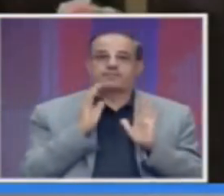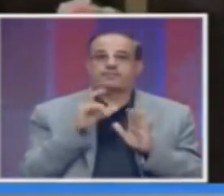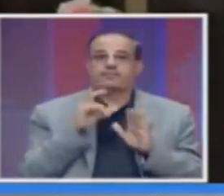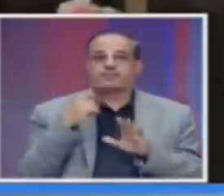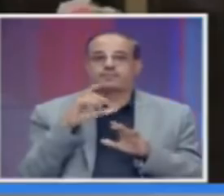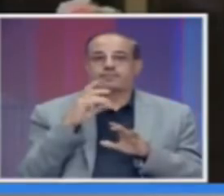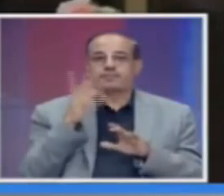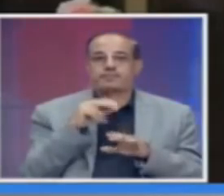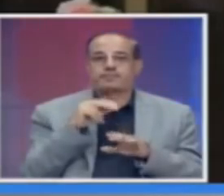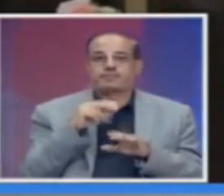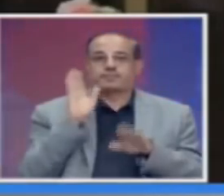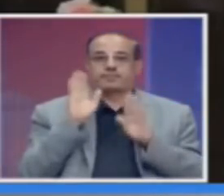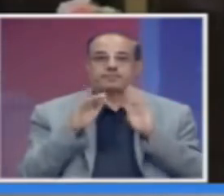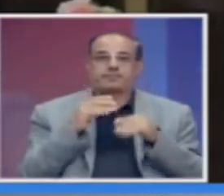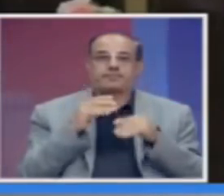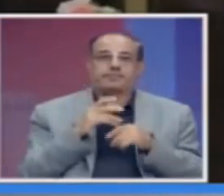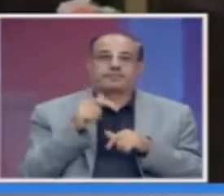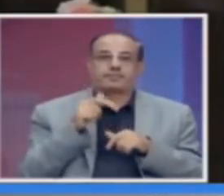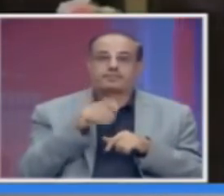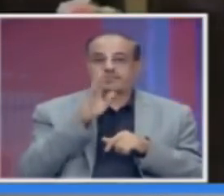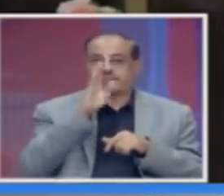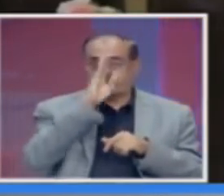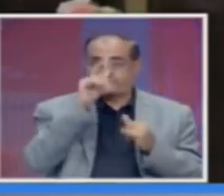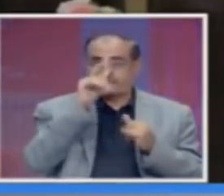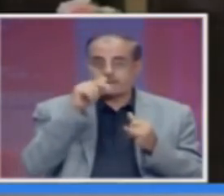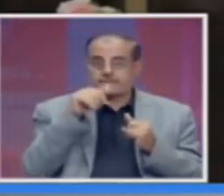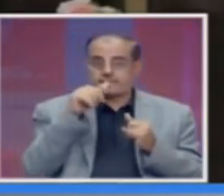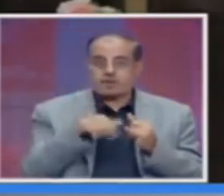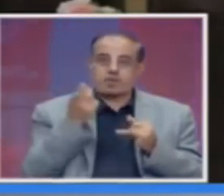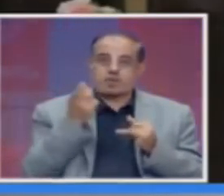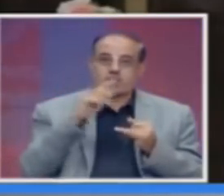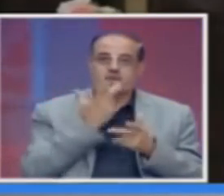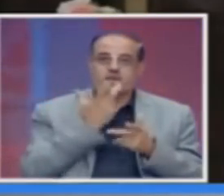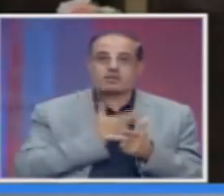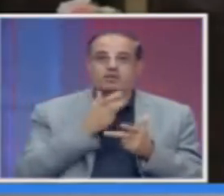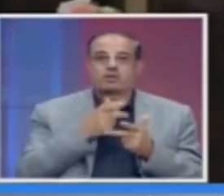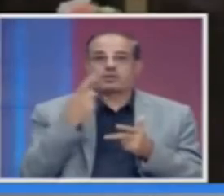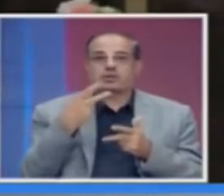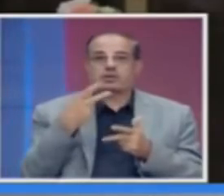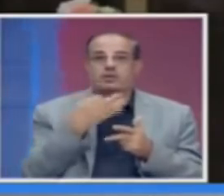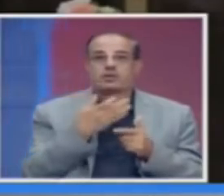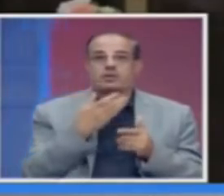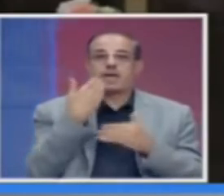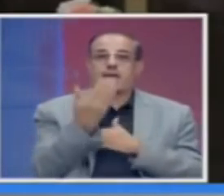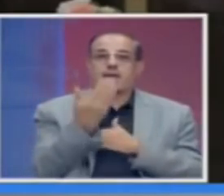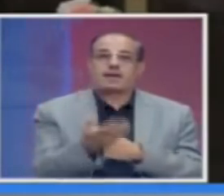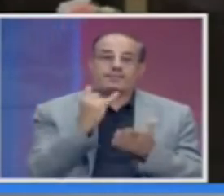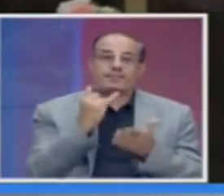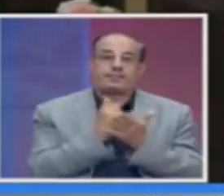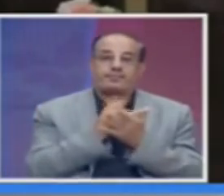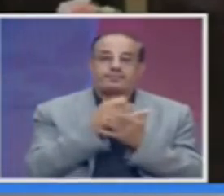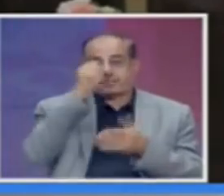و20 عملية تصويت المصريين في الخارج، 21 و22 و23 هي تواريخ استلام